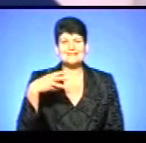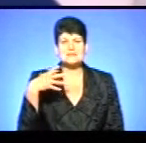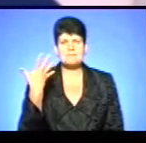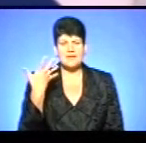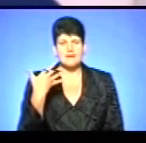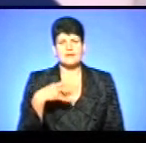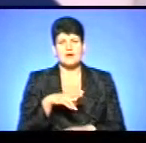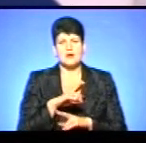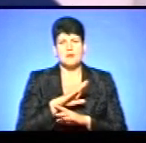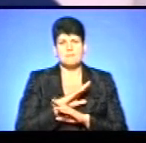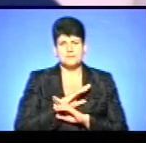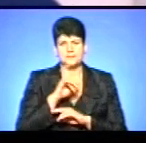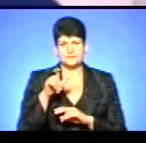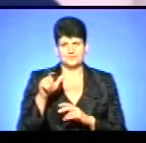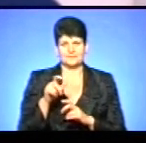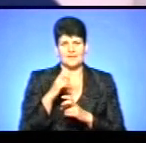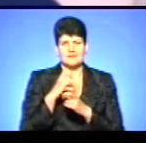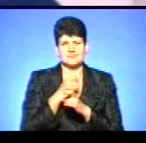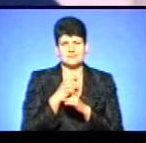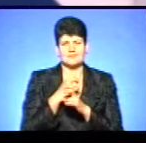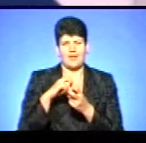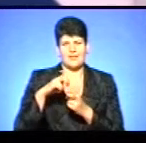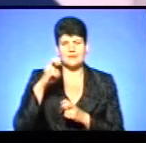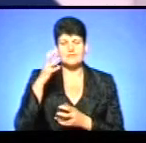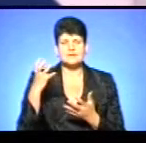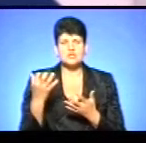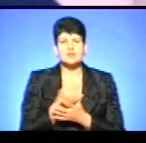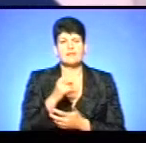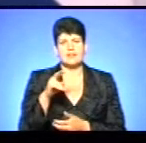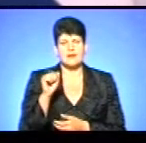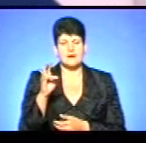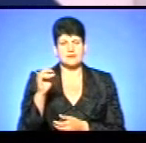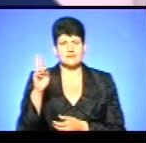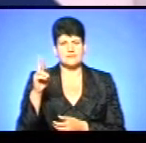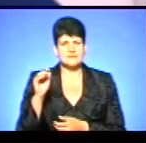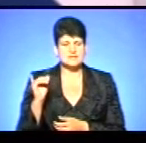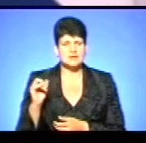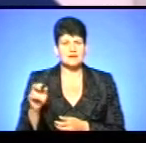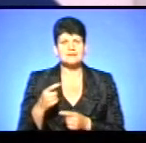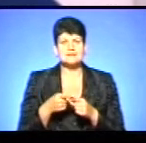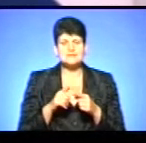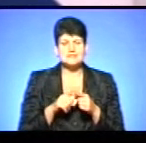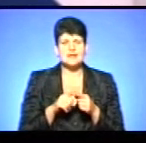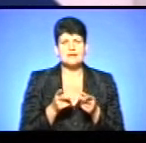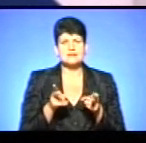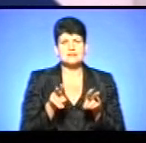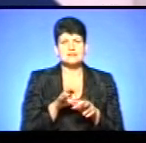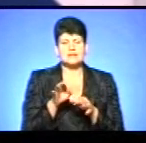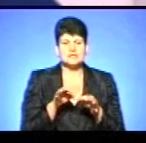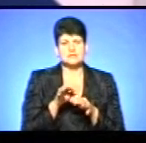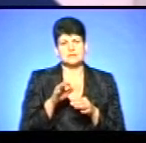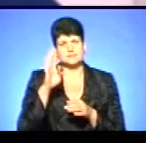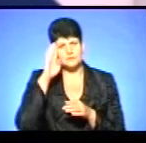Скелетів знайшли археологи у Ланівцях. За словами керівника пошукової експедиції Володимира Харчука, це рештки вояків ОНР, яких